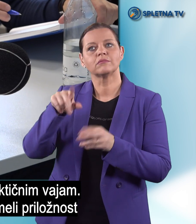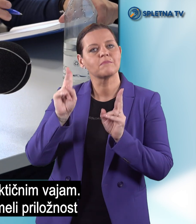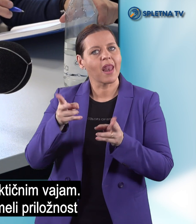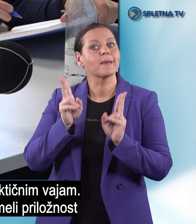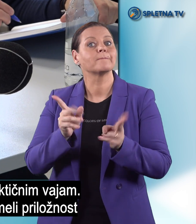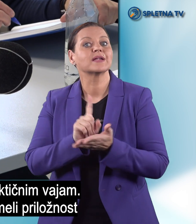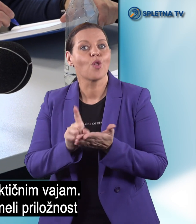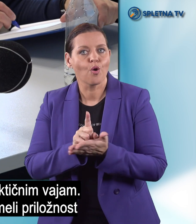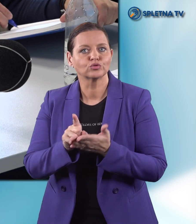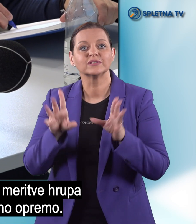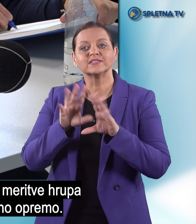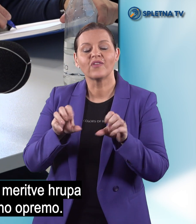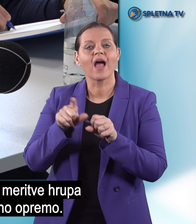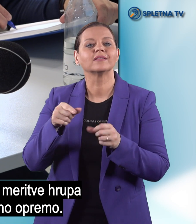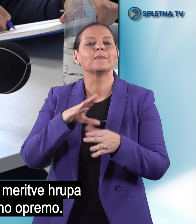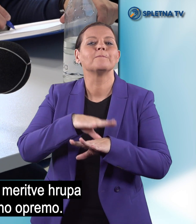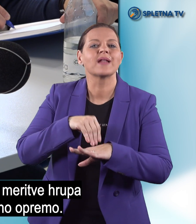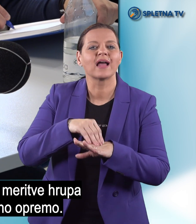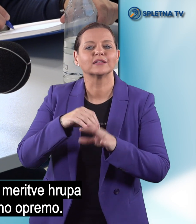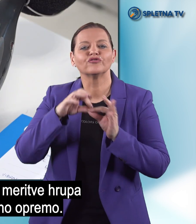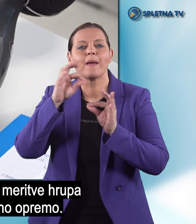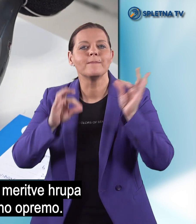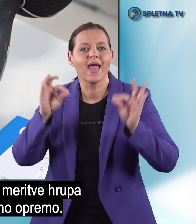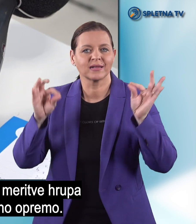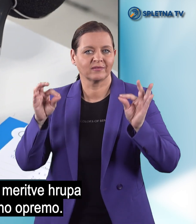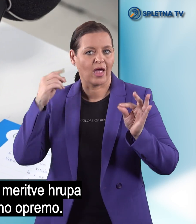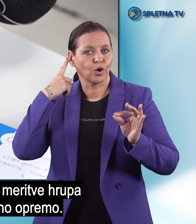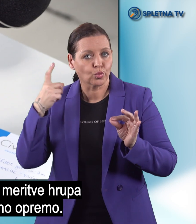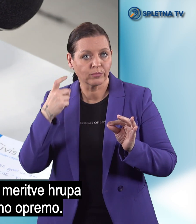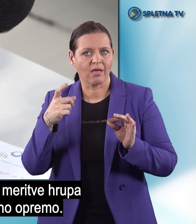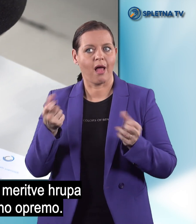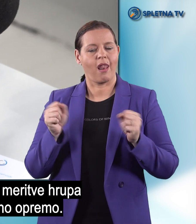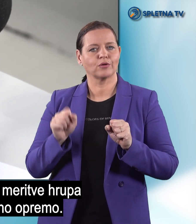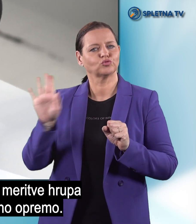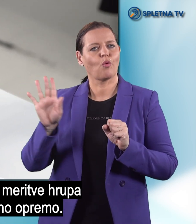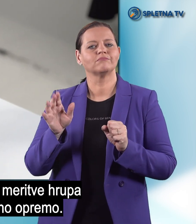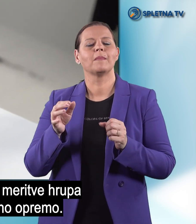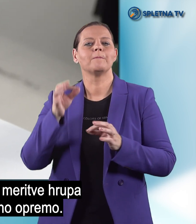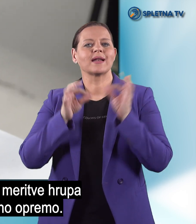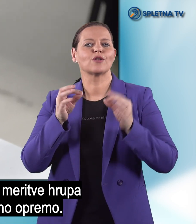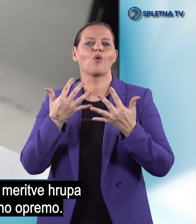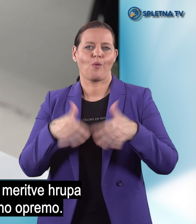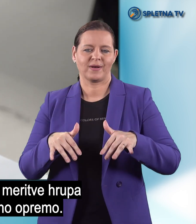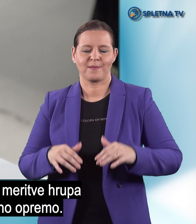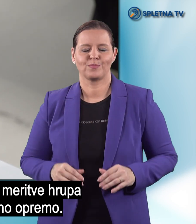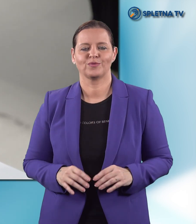Udeleženci so imeli priložnost izvajati praktične meritve hrupa z lastno merilno